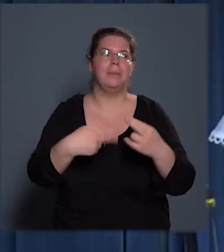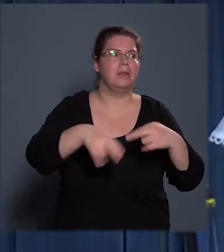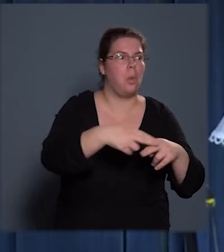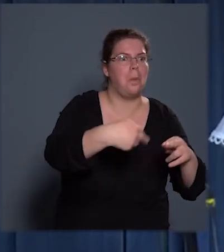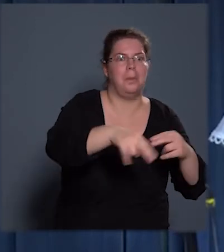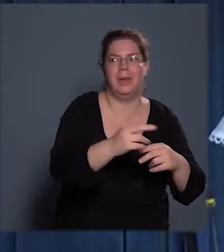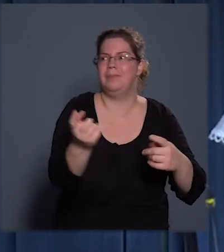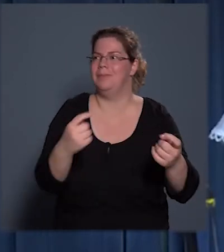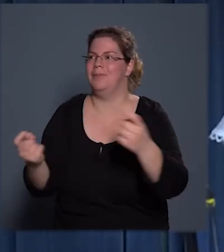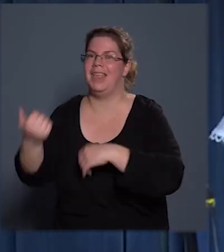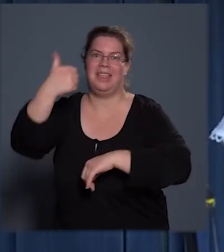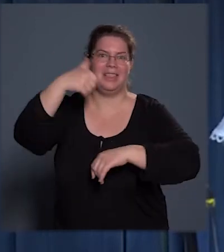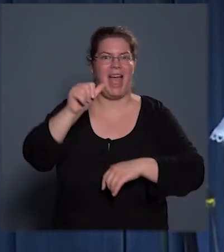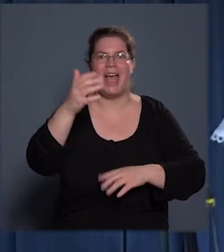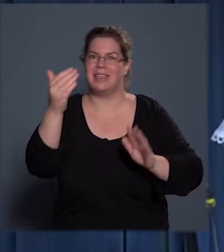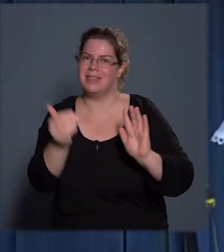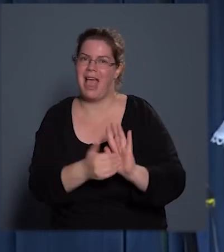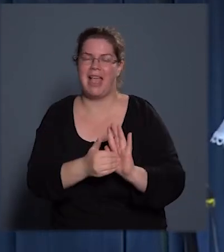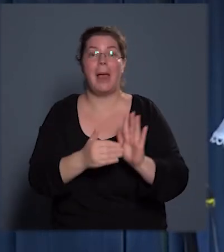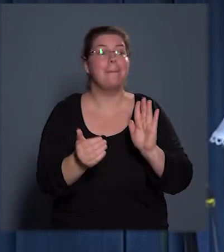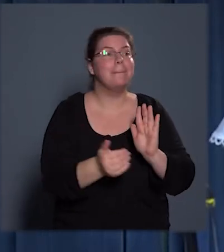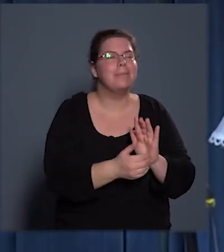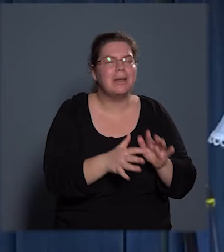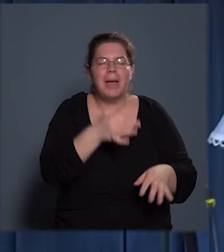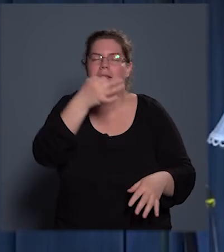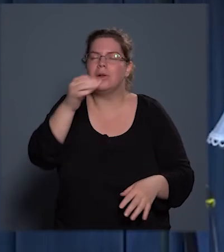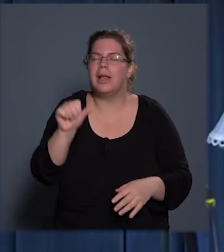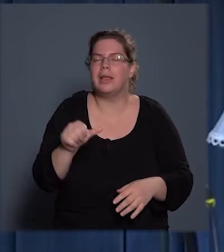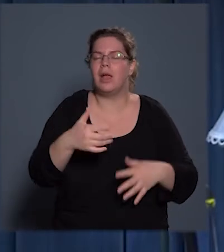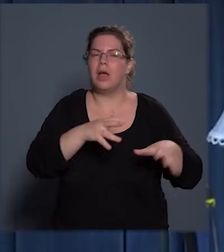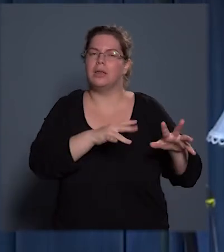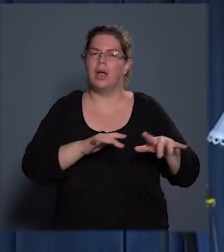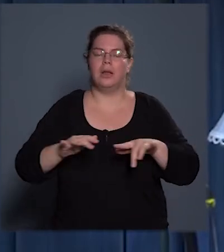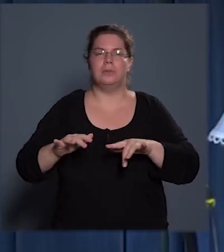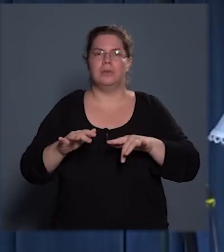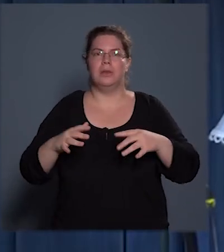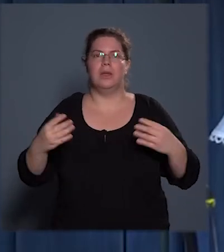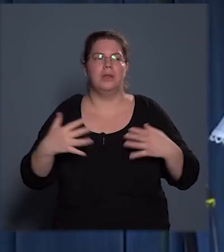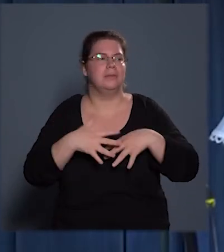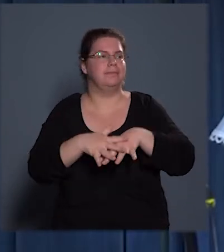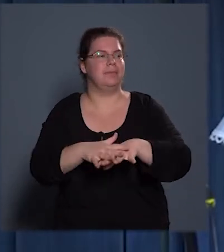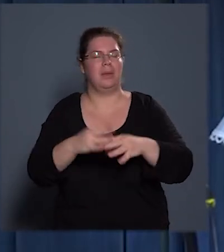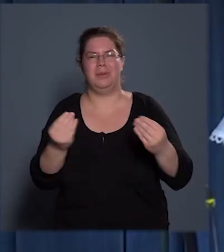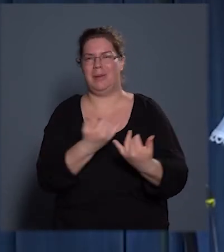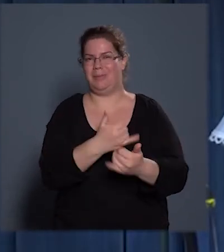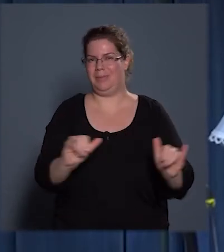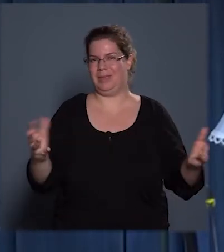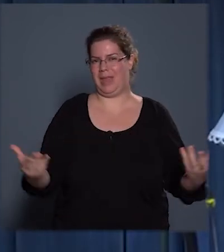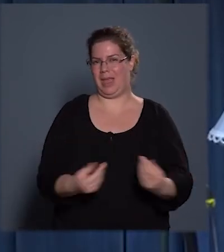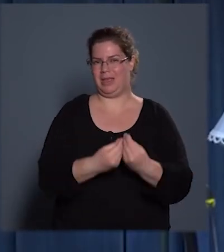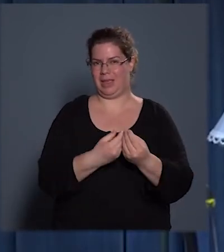többen, százan, ezren, míg megszólal egy nagy harmónia, amiben mind egyek